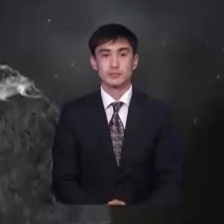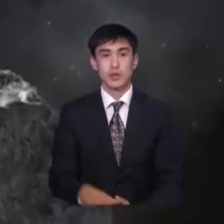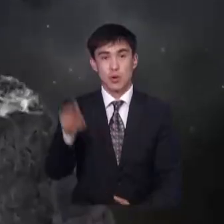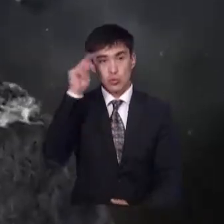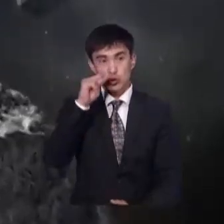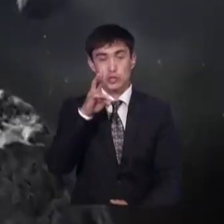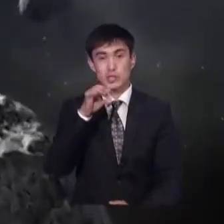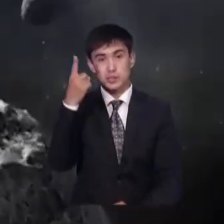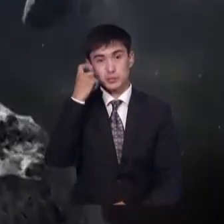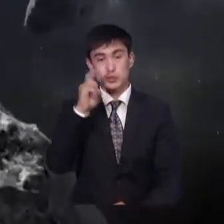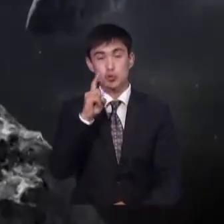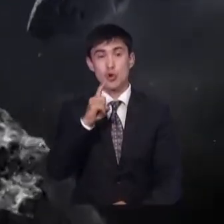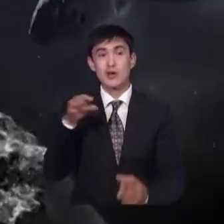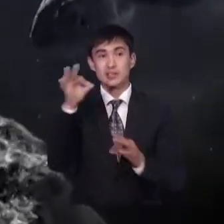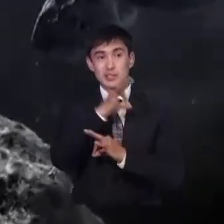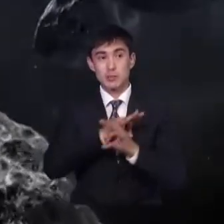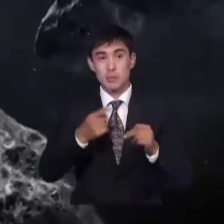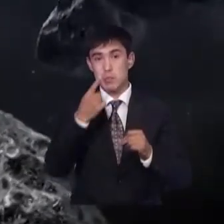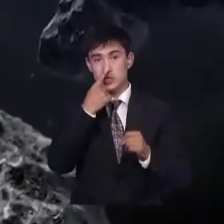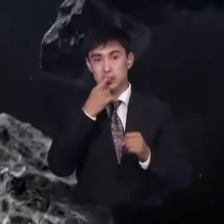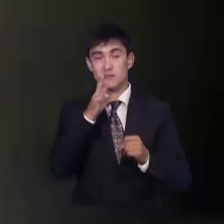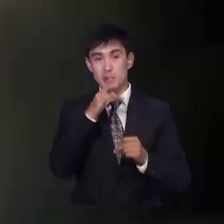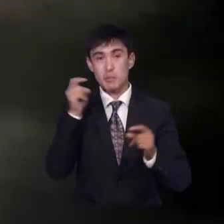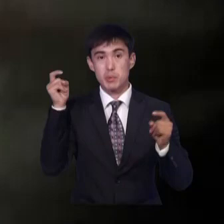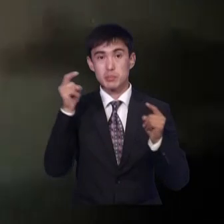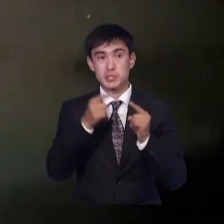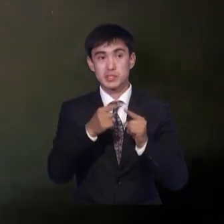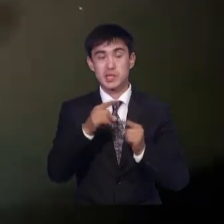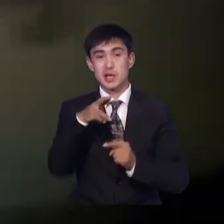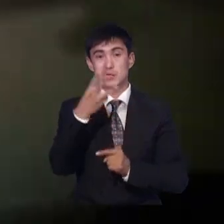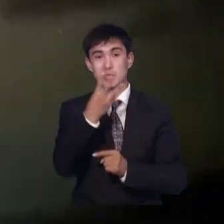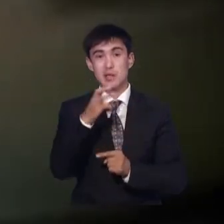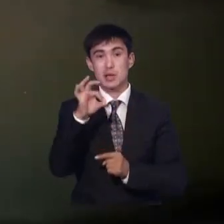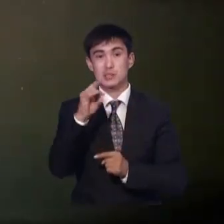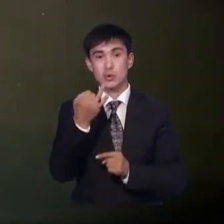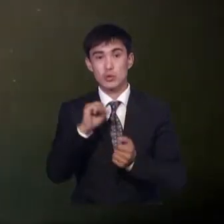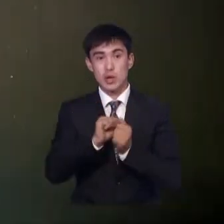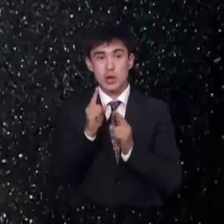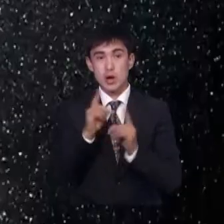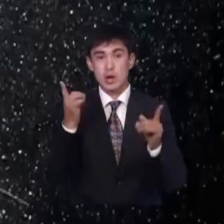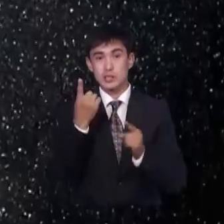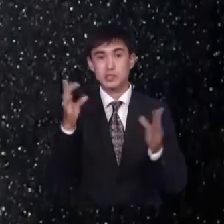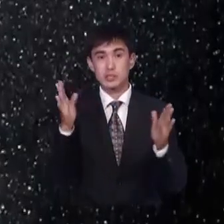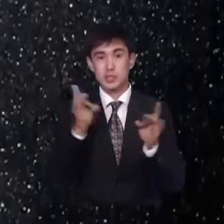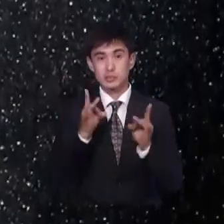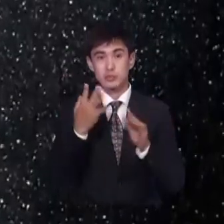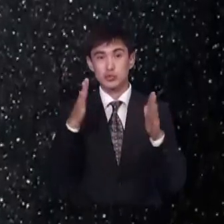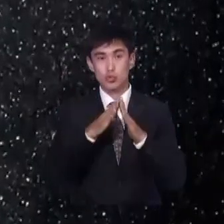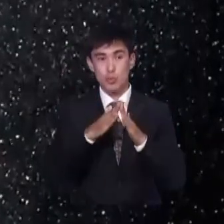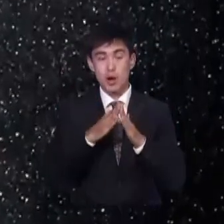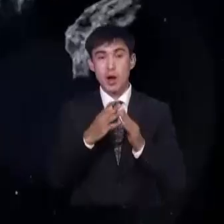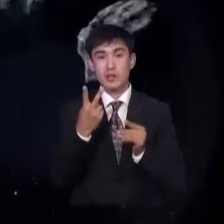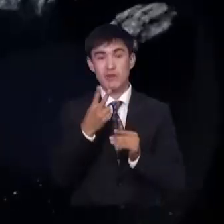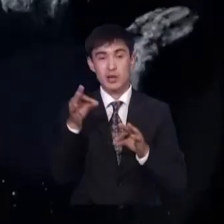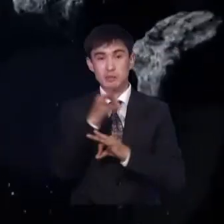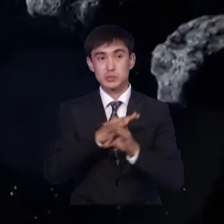Ученые НАСА сообщили, что к Земле в самое ближайшее время приблизится три астероида. Один из них размером с дом, а два космических камня –